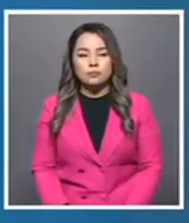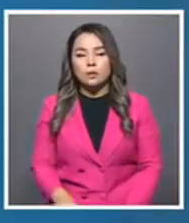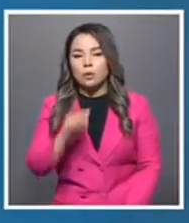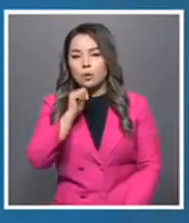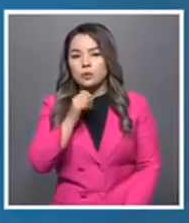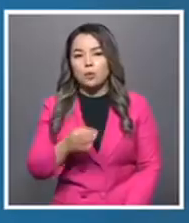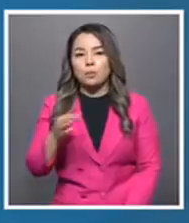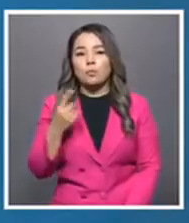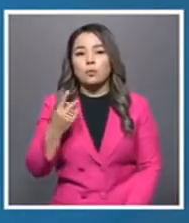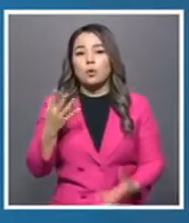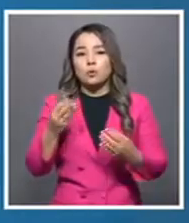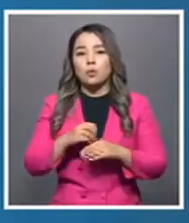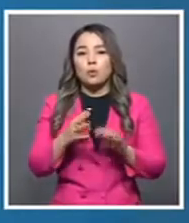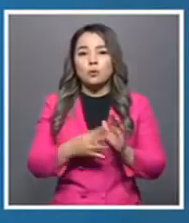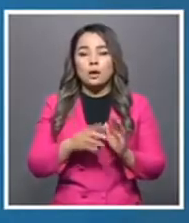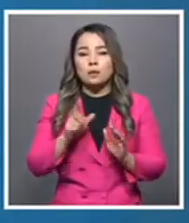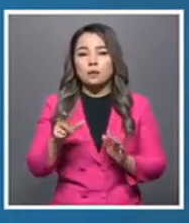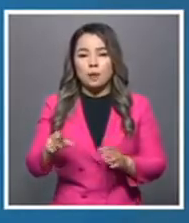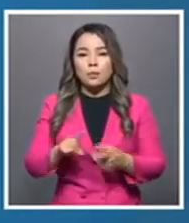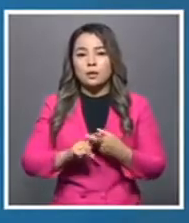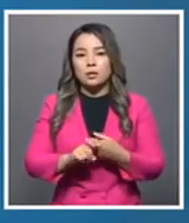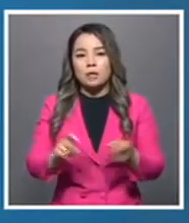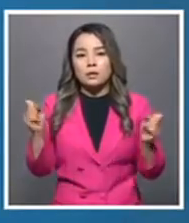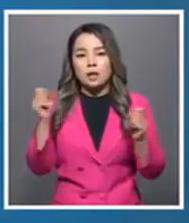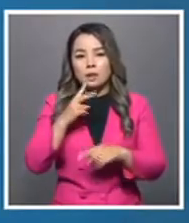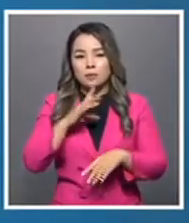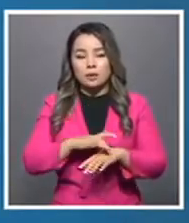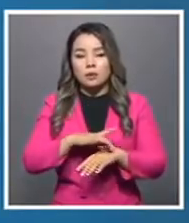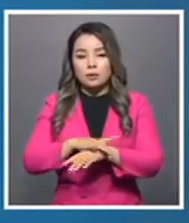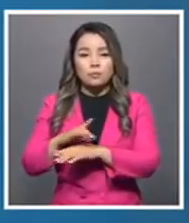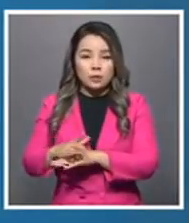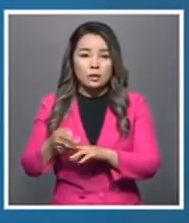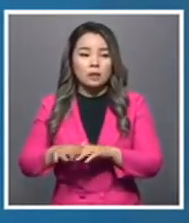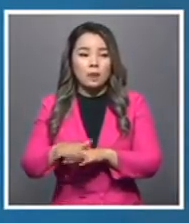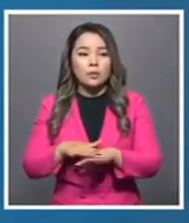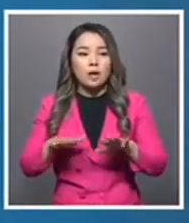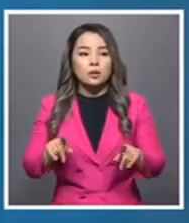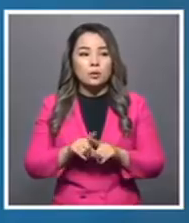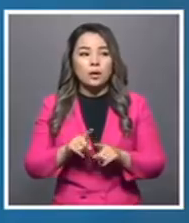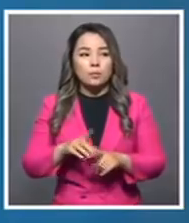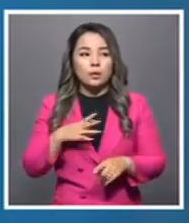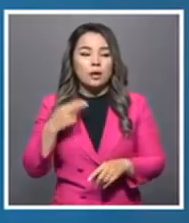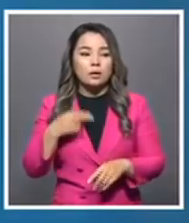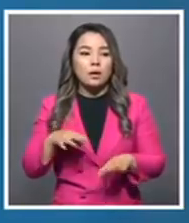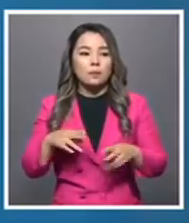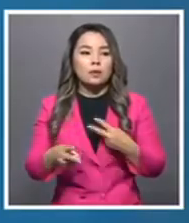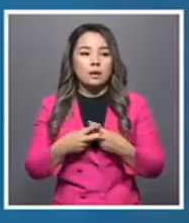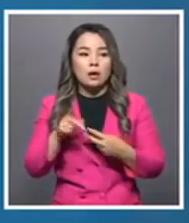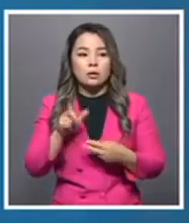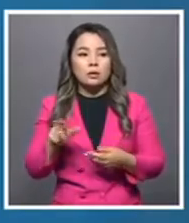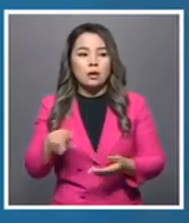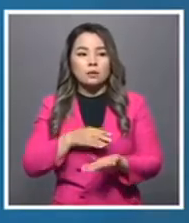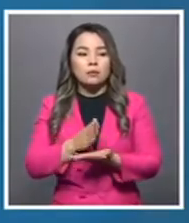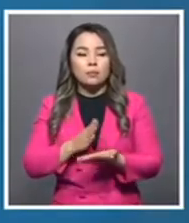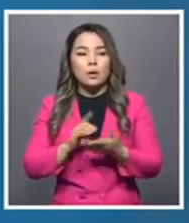Қостанай облысында бір күнде 19 адамнан коронавирус инфекциясы анықталды. Олардың бәрі Жітіқара қаласындағы жазасын өтеу мекемесінің қызметкерлері.